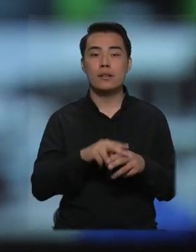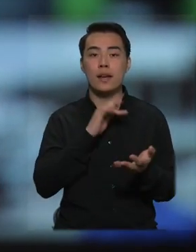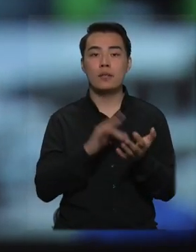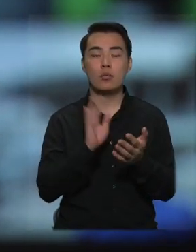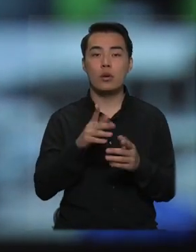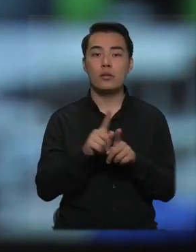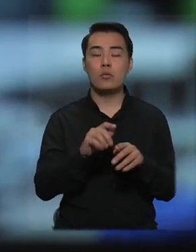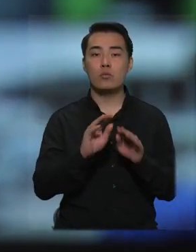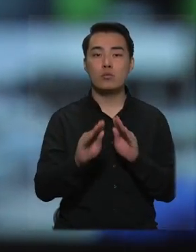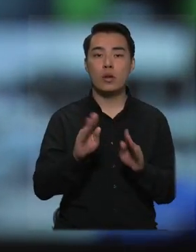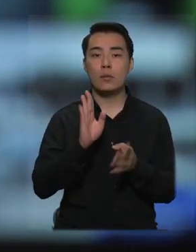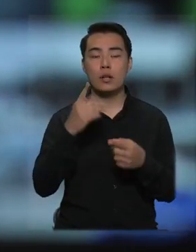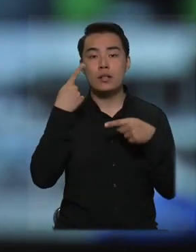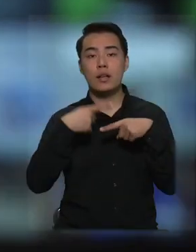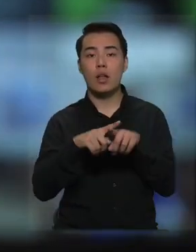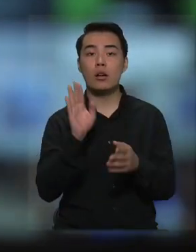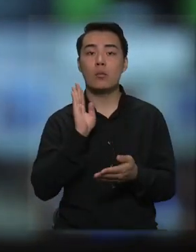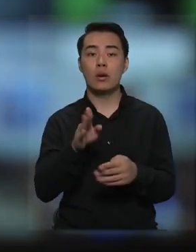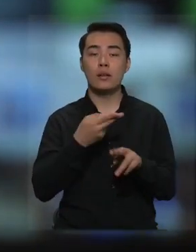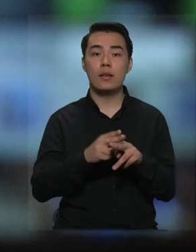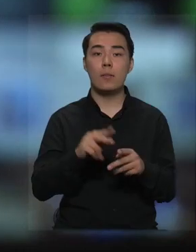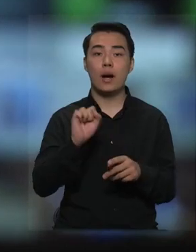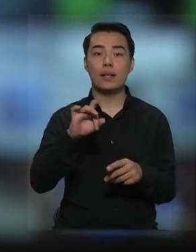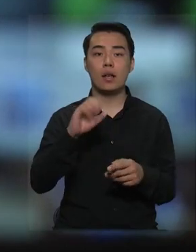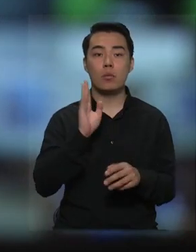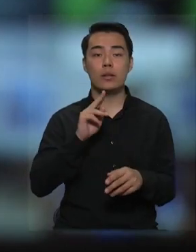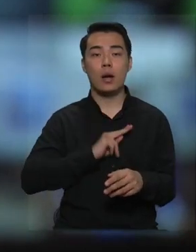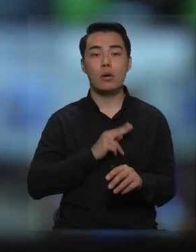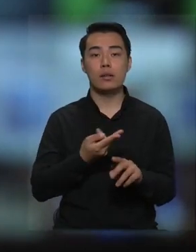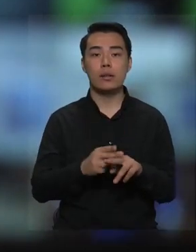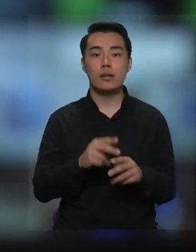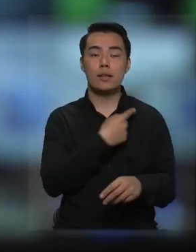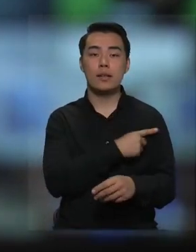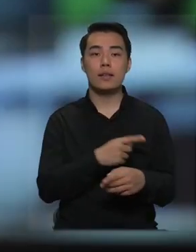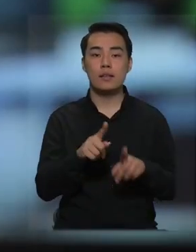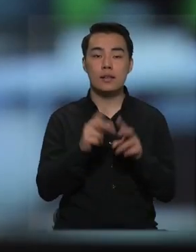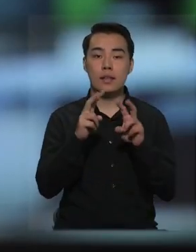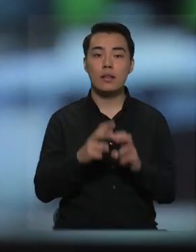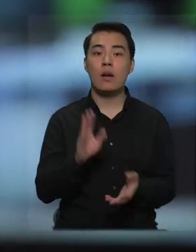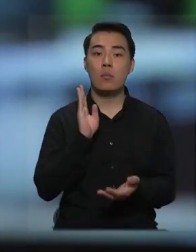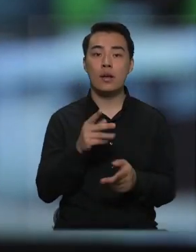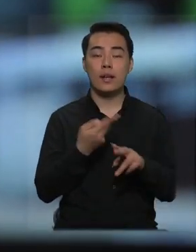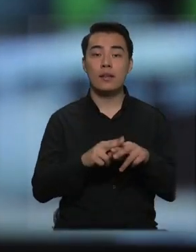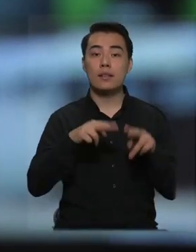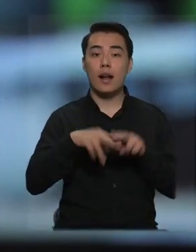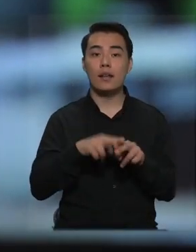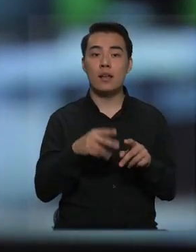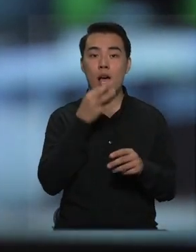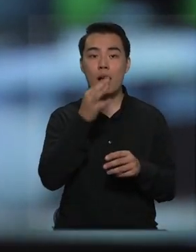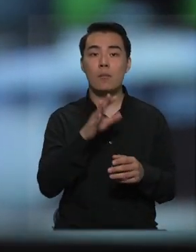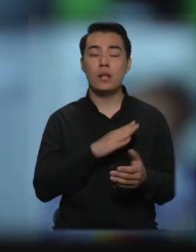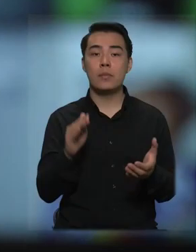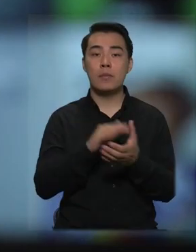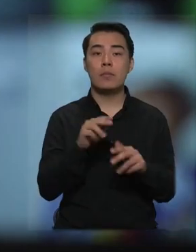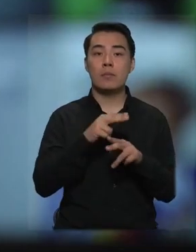передовым медицинским оборудованием на его базе будут проводить клинические исследования с ходом его строительства сегодня ознакомили